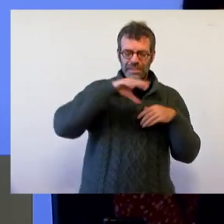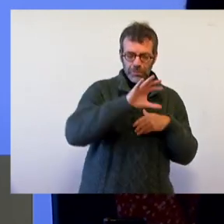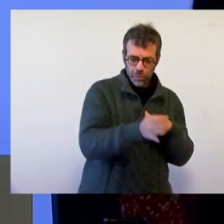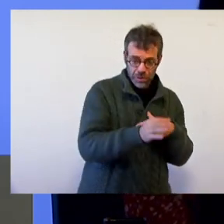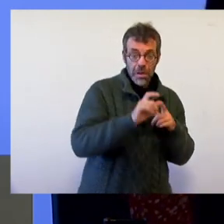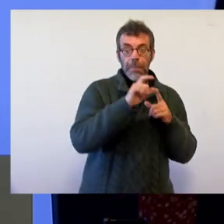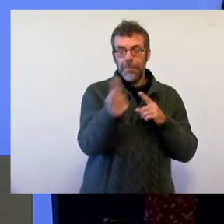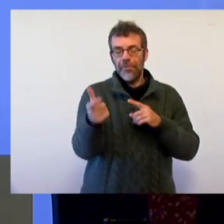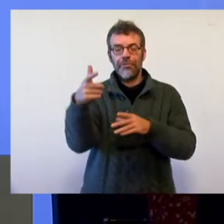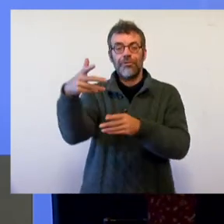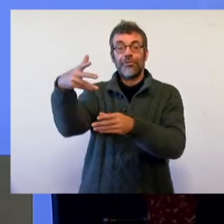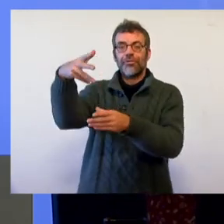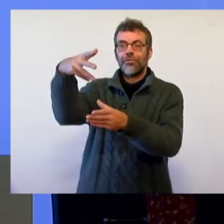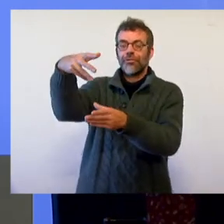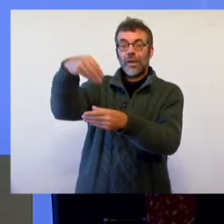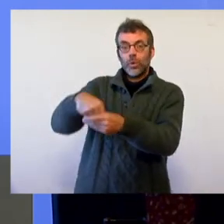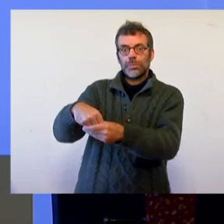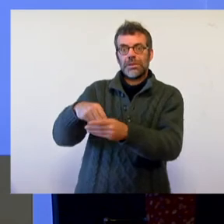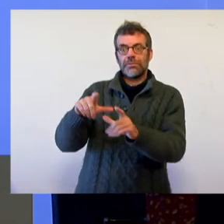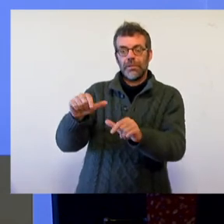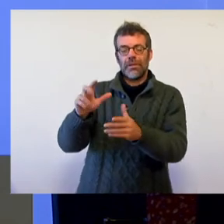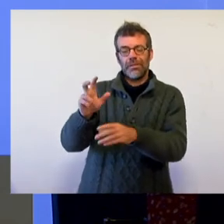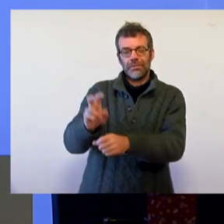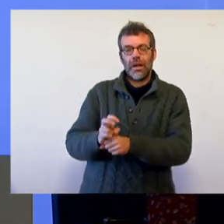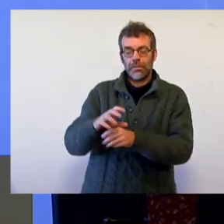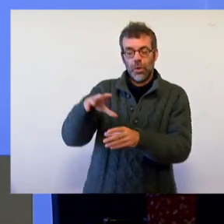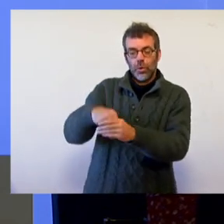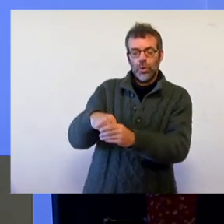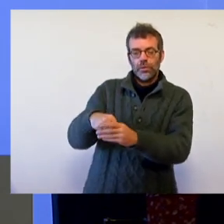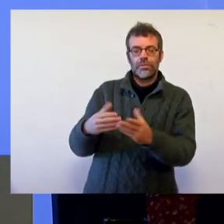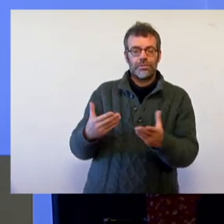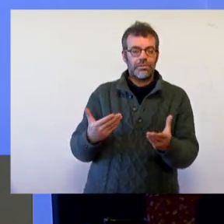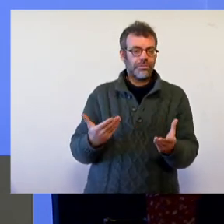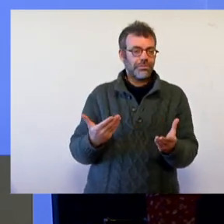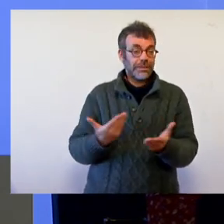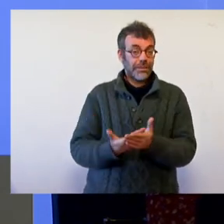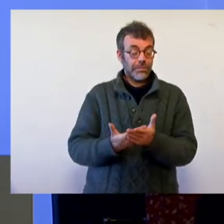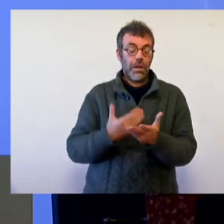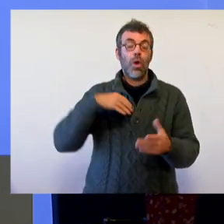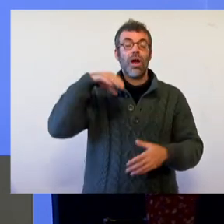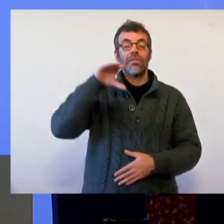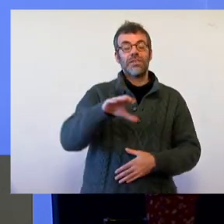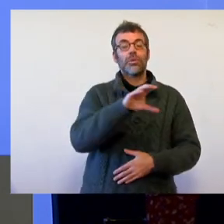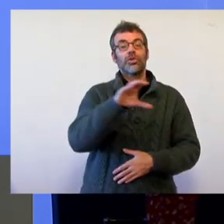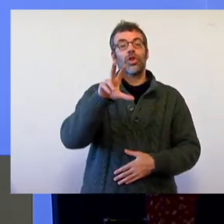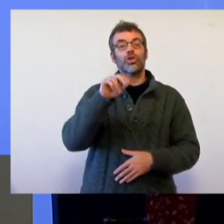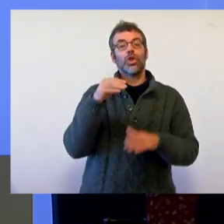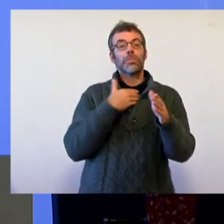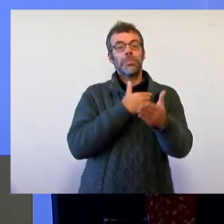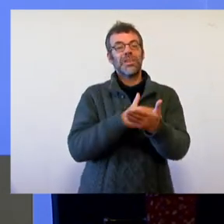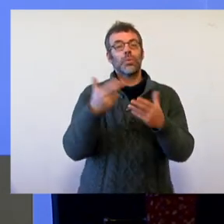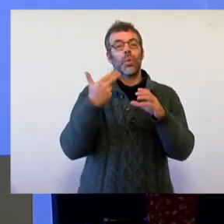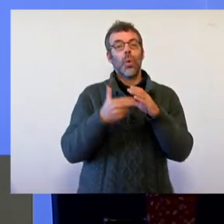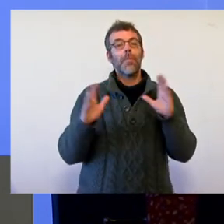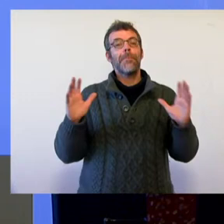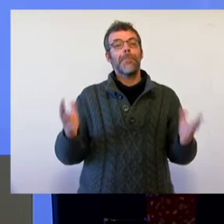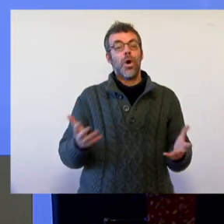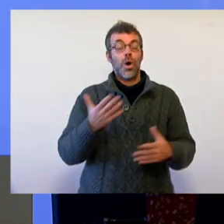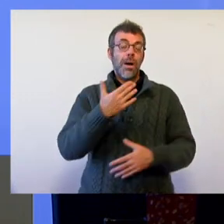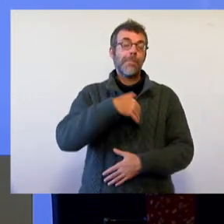Alors, nous investissons 130 millions d'euros. Comment ? Eh bien parce que nous avons des